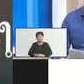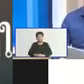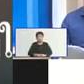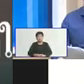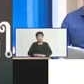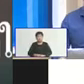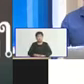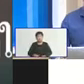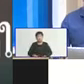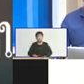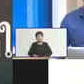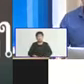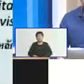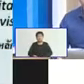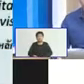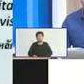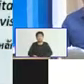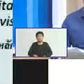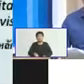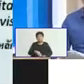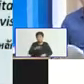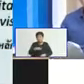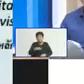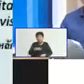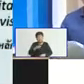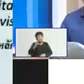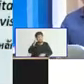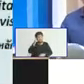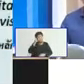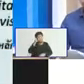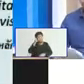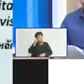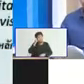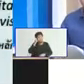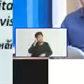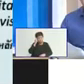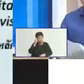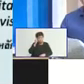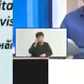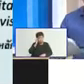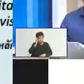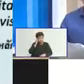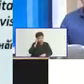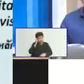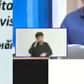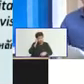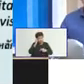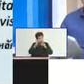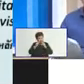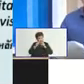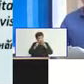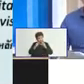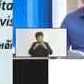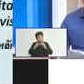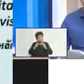please. ถ้าหากว่าเราพิจารณาในกรณีของการจัดการผู้ลี้ภัยของไทยนะครับผมสามารถแบ่งช่วงเวลาการจัดการ